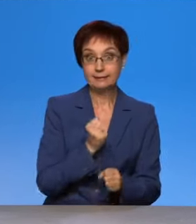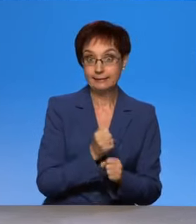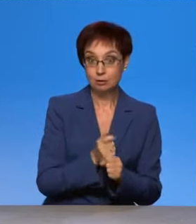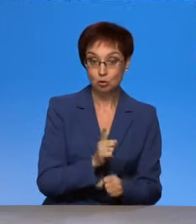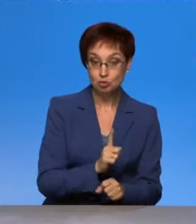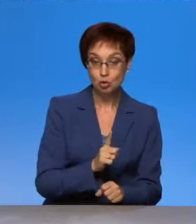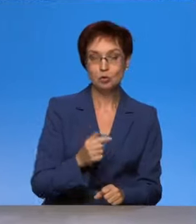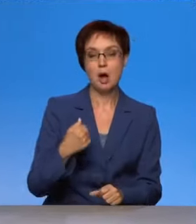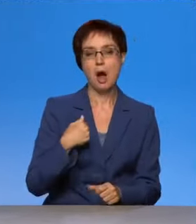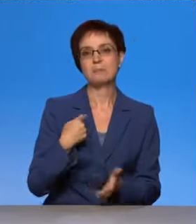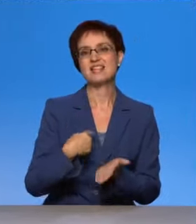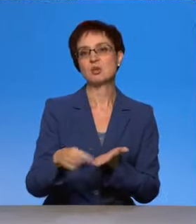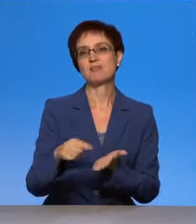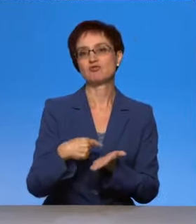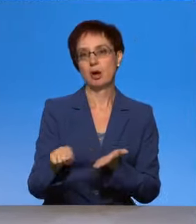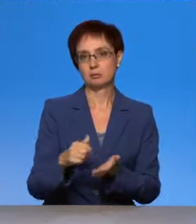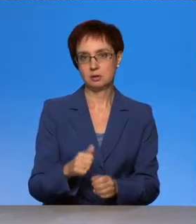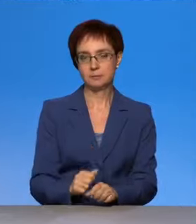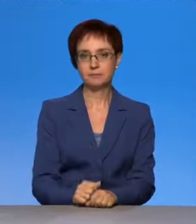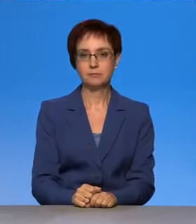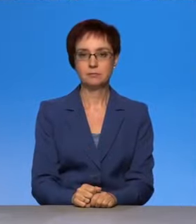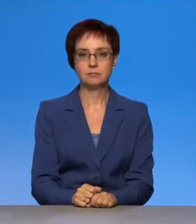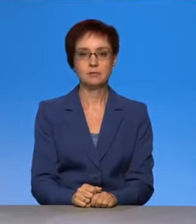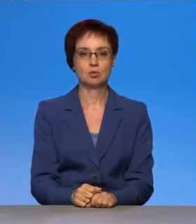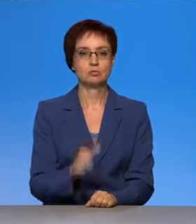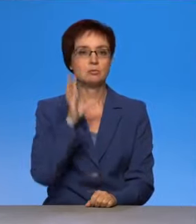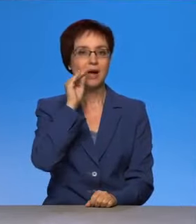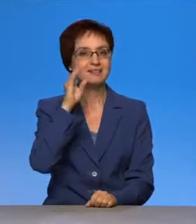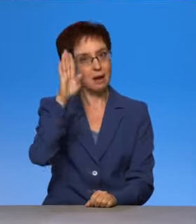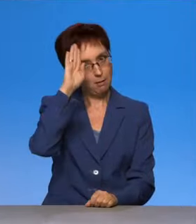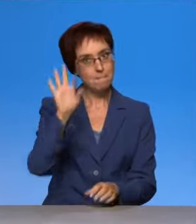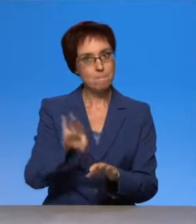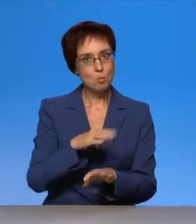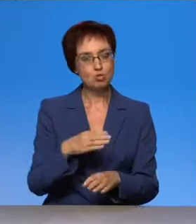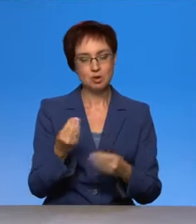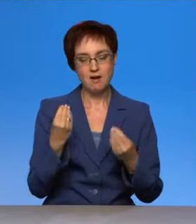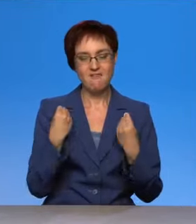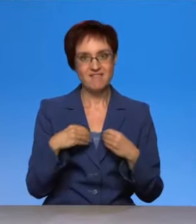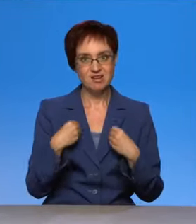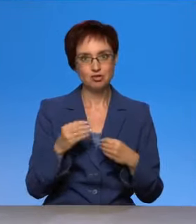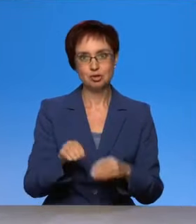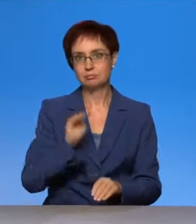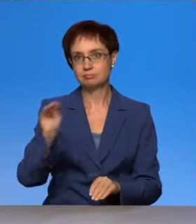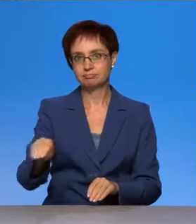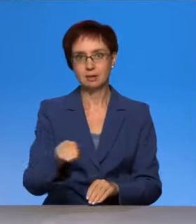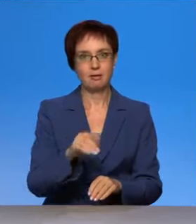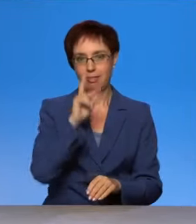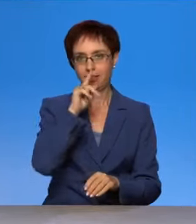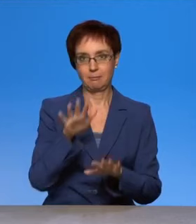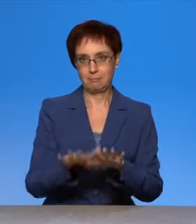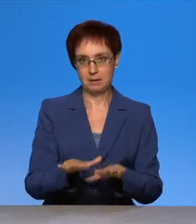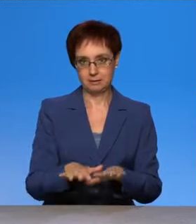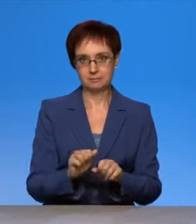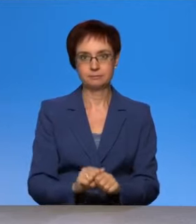прямо да-да-да. Наверное, когда муж не вещи кладет не туда, куда надо. Ну, когда они вмешиваются в разговор